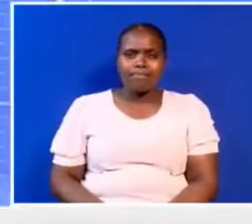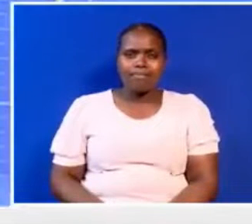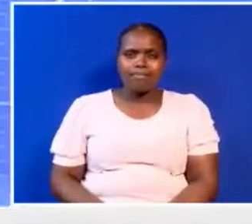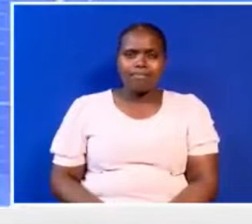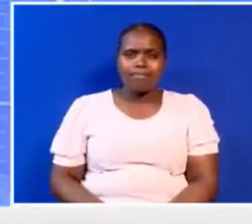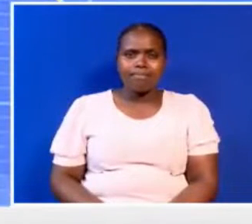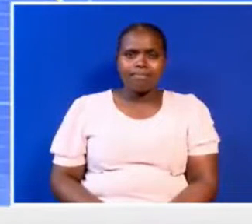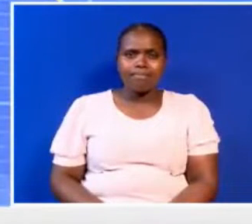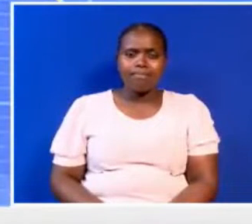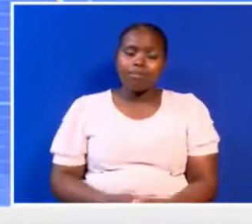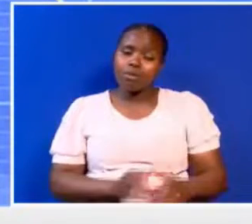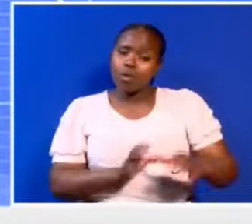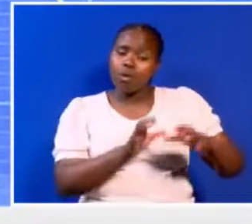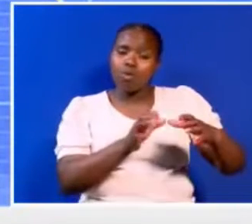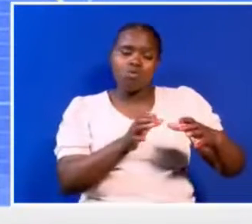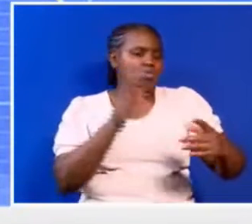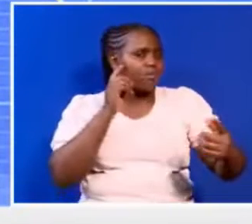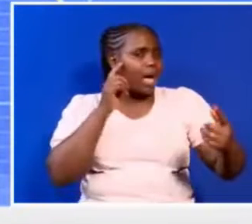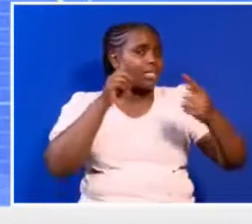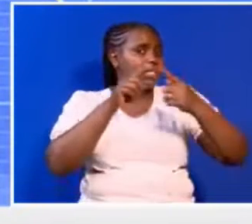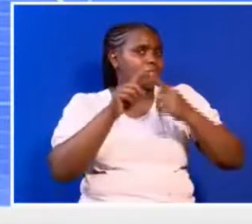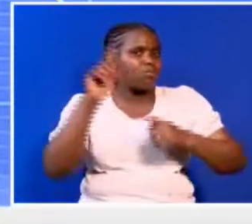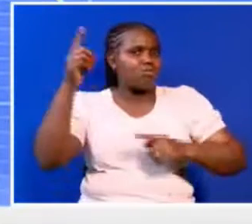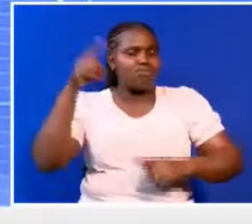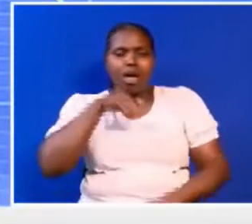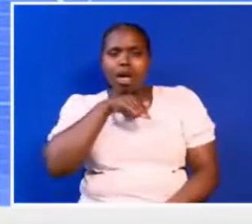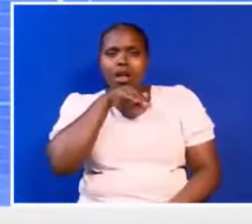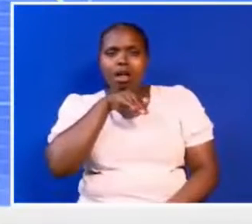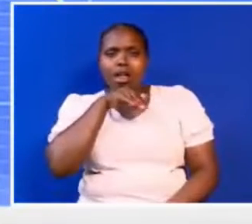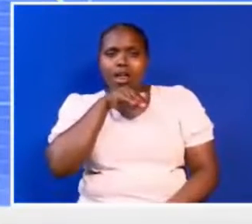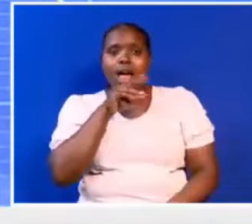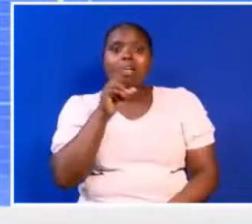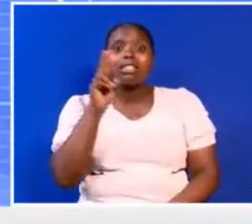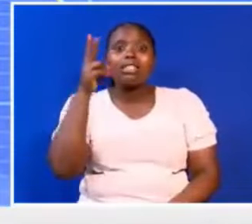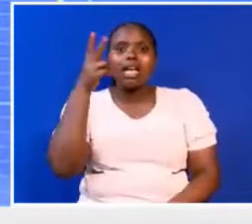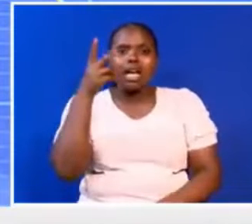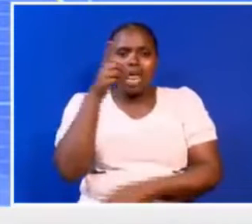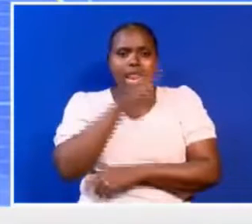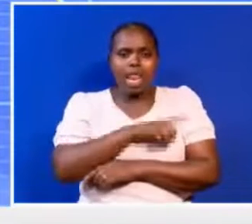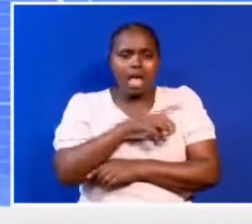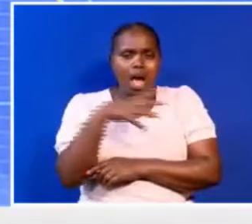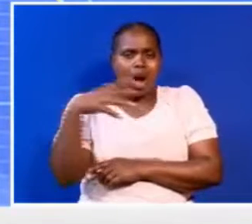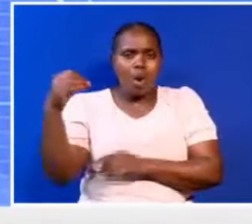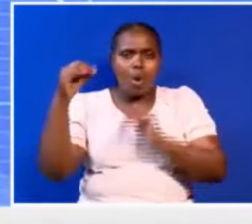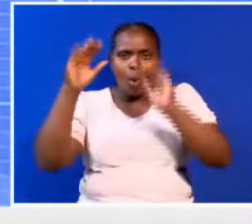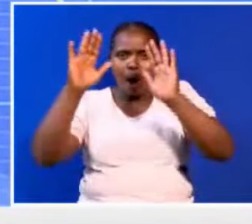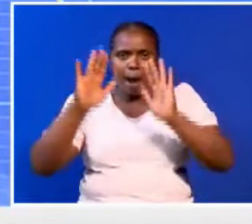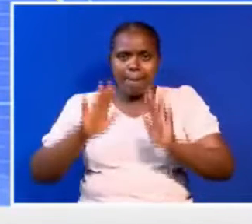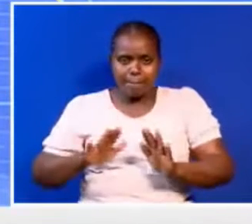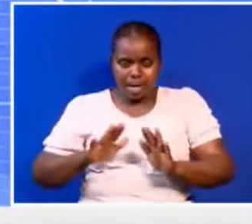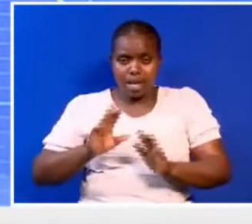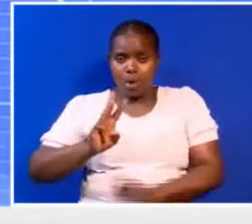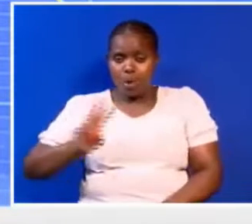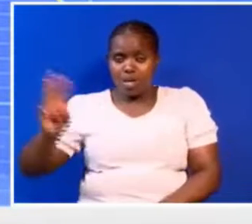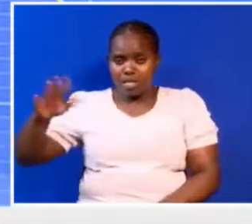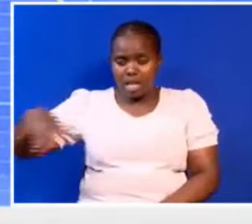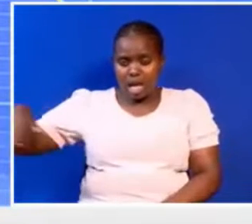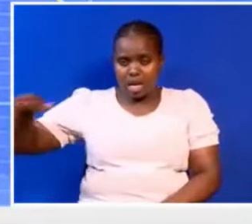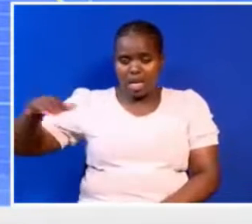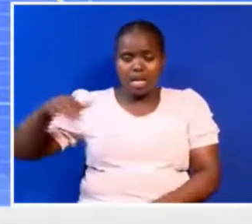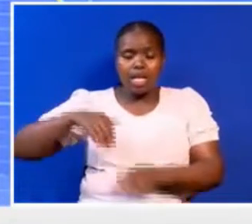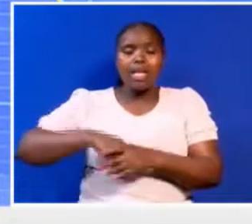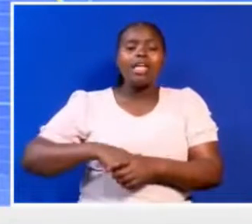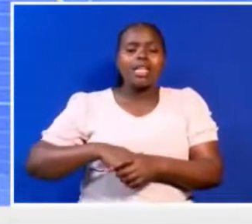Na kinara wa muungano wa Azimio la Umoja Raila Odinga kwa siku ya pili amepiga kampeni magharibi mwa Kenya, maeneo